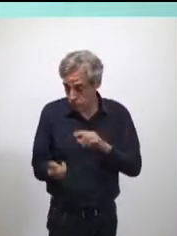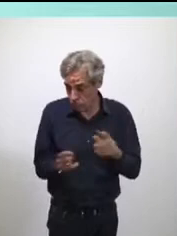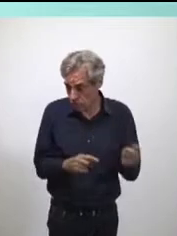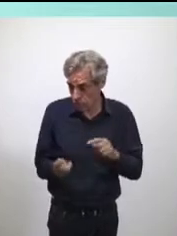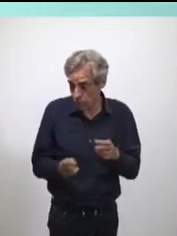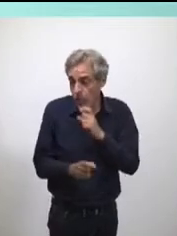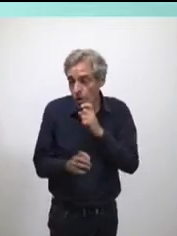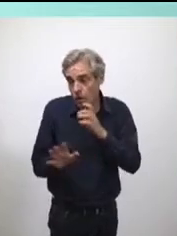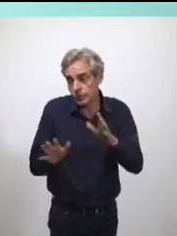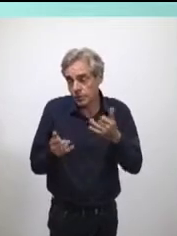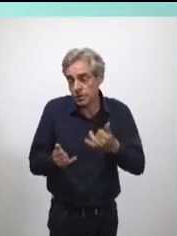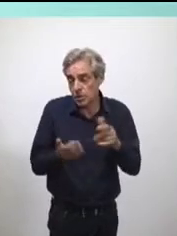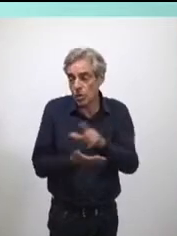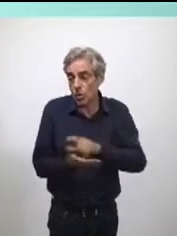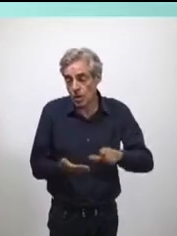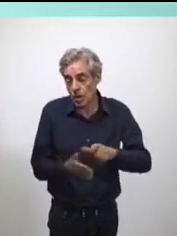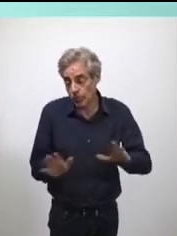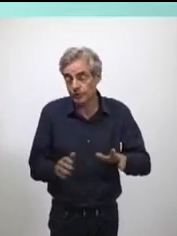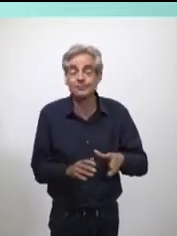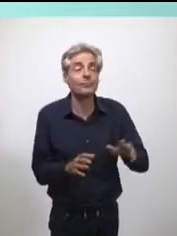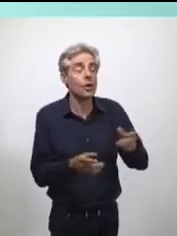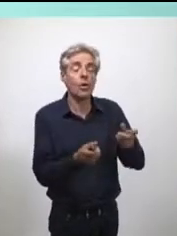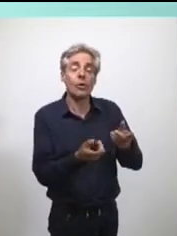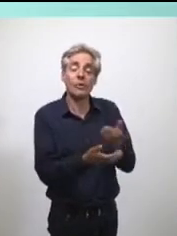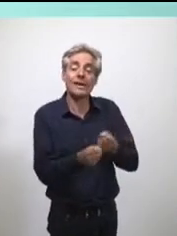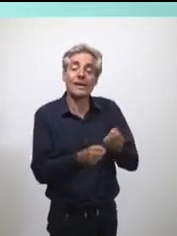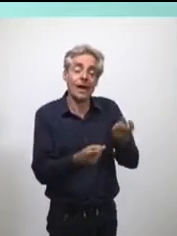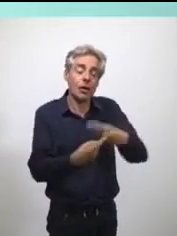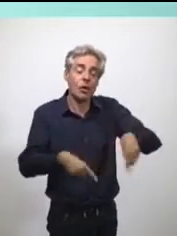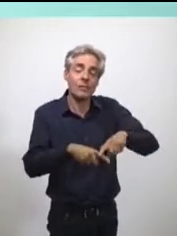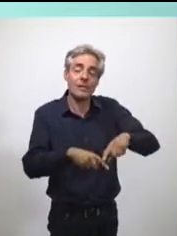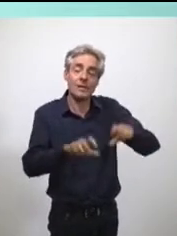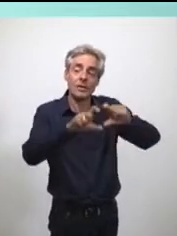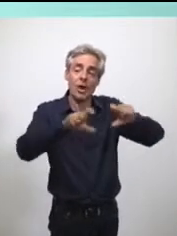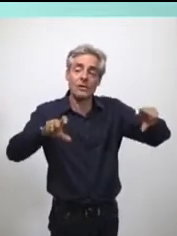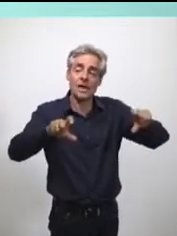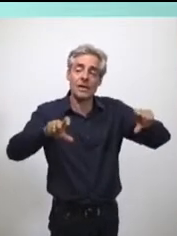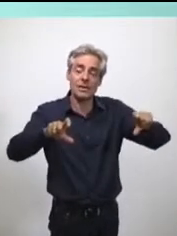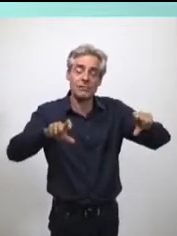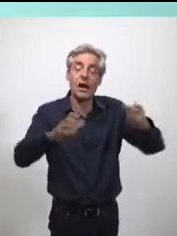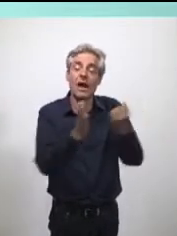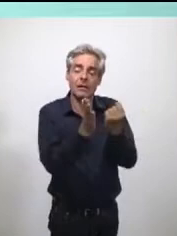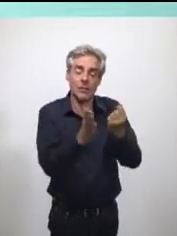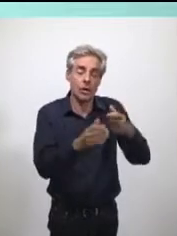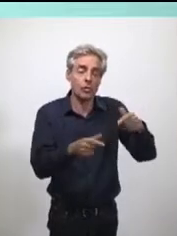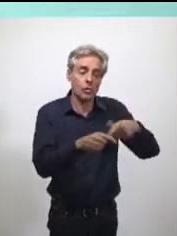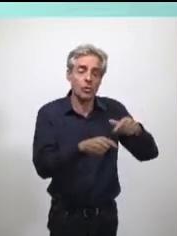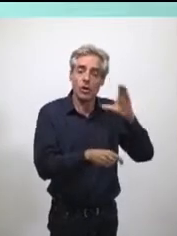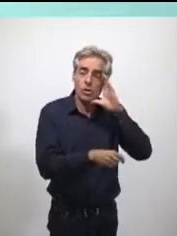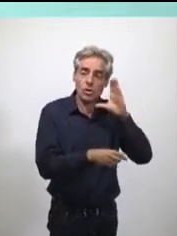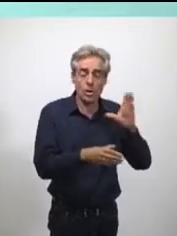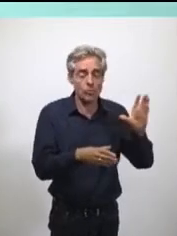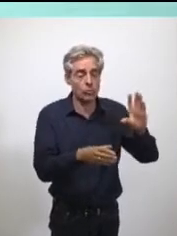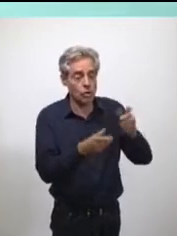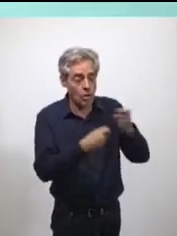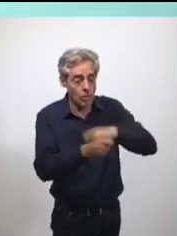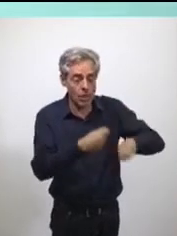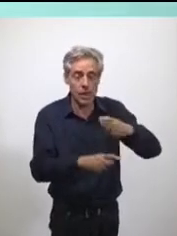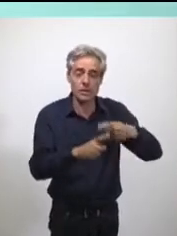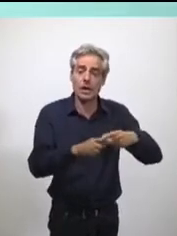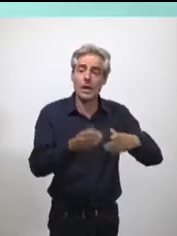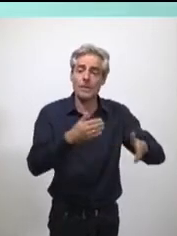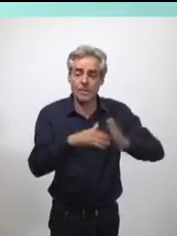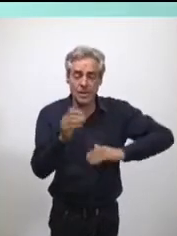au niveau local. Un comité d'enseigne auquel sont associés la Chambre de commerce, la Chambre de métier, les